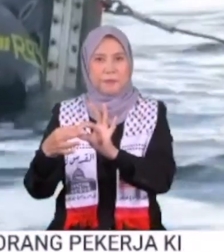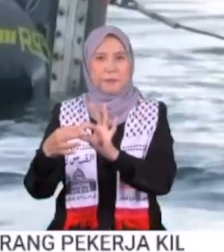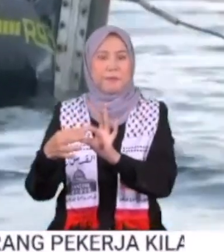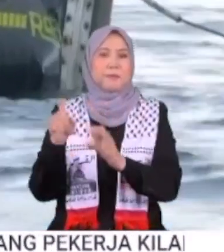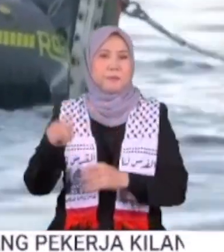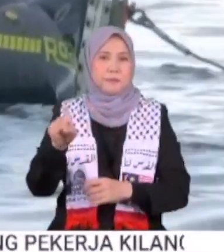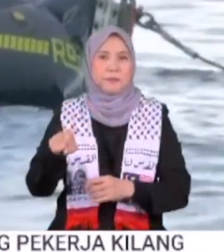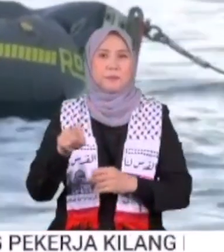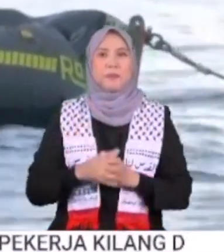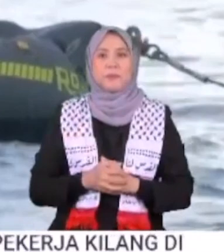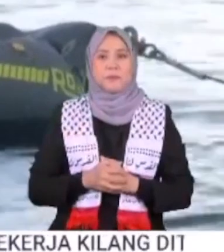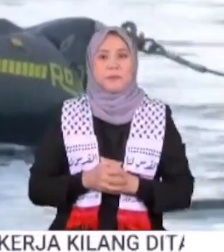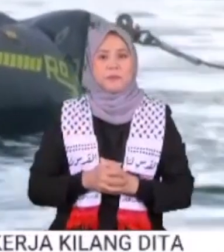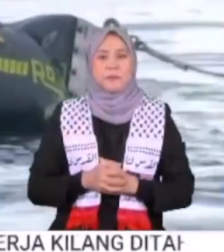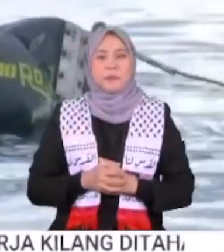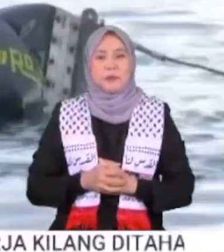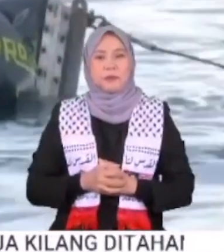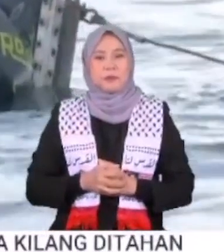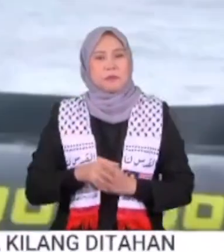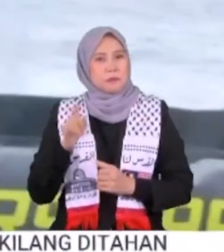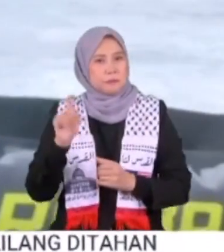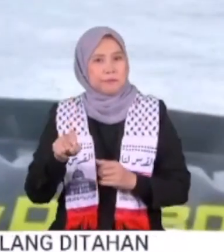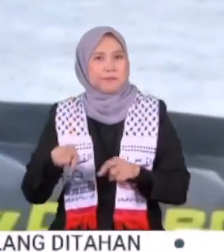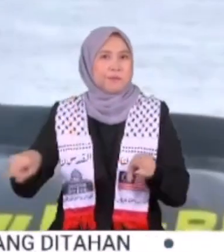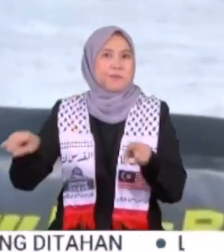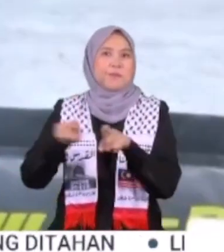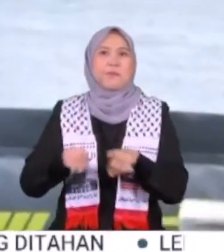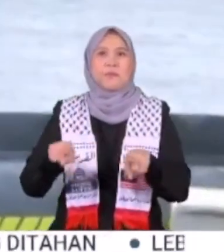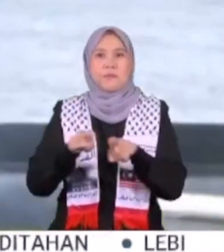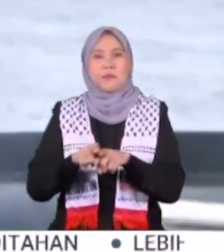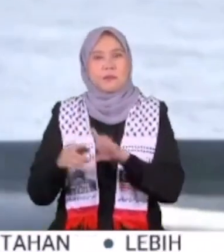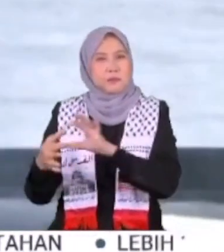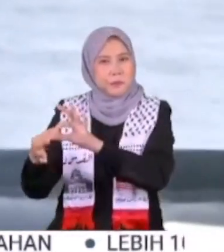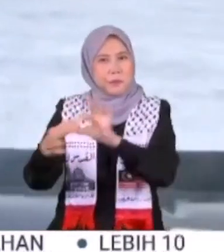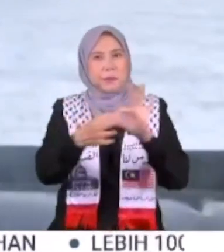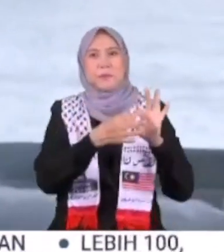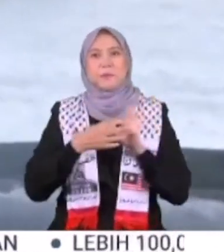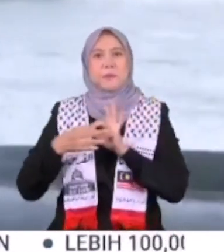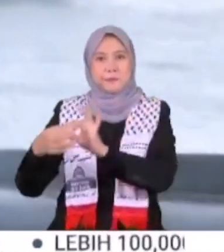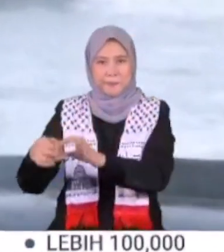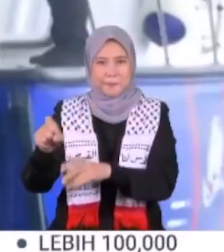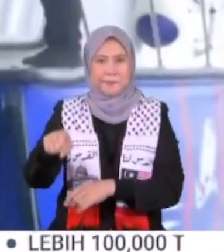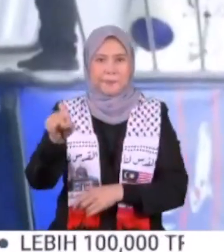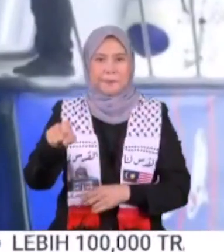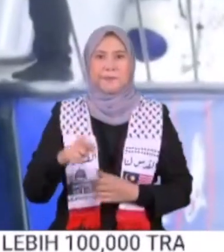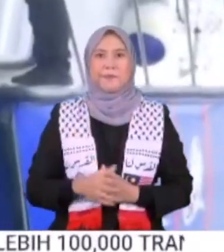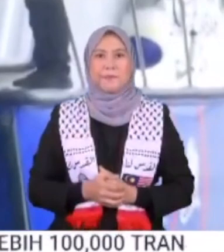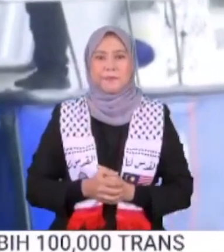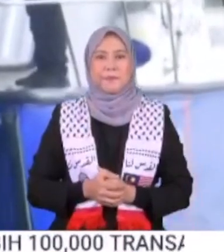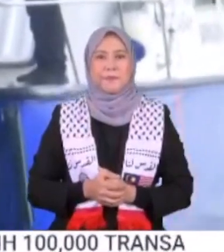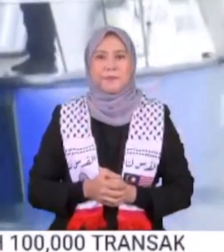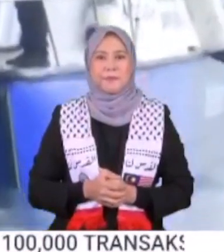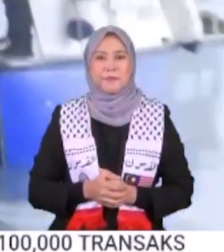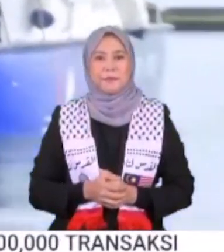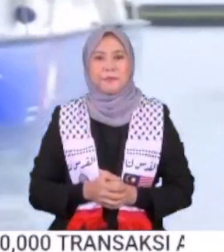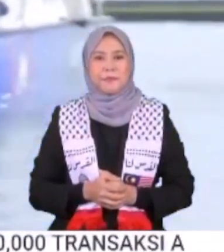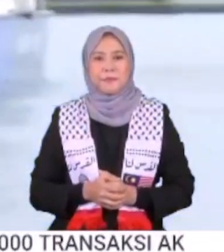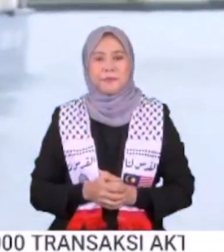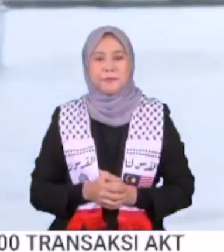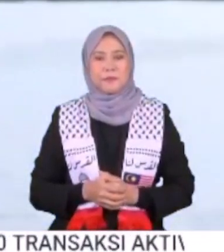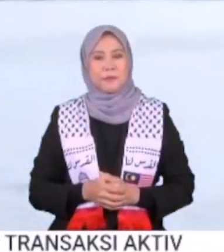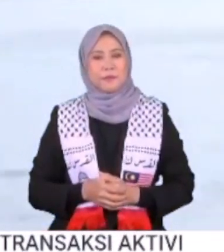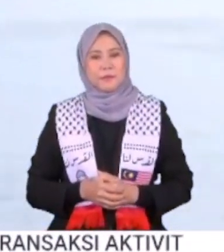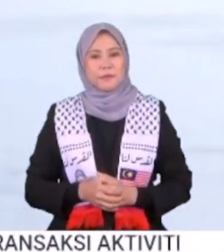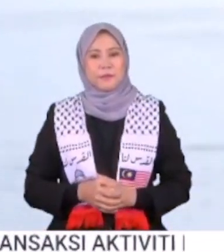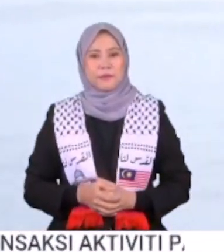terlibat. Bulat air kerana pembentung, bulat manusia kerana muafakat. Muhammad Zuhal Nizam, RTM.